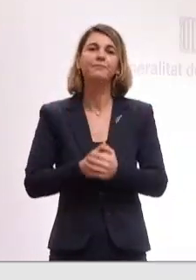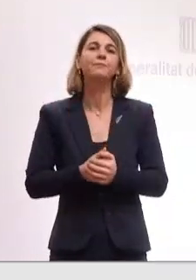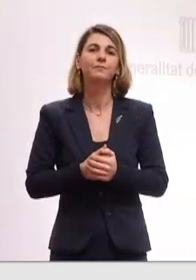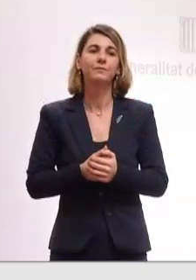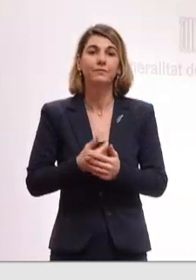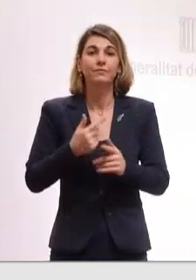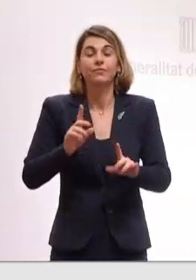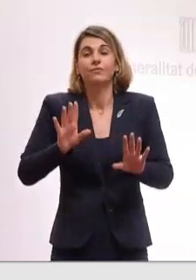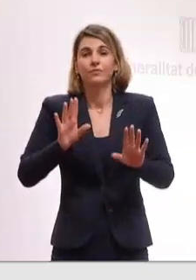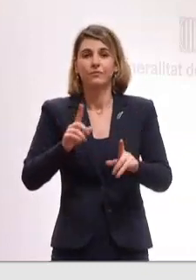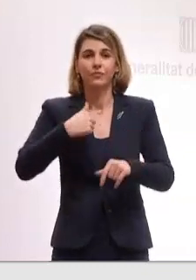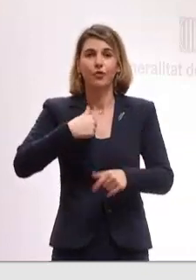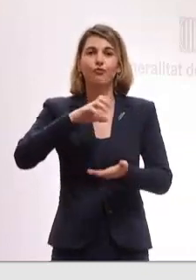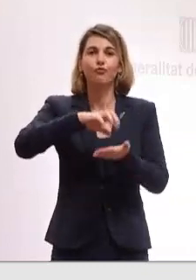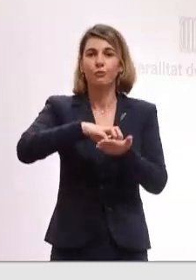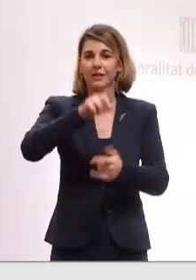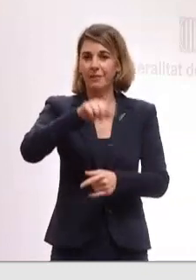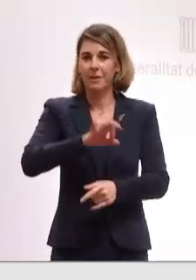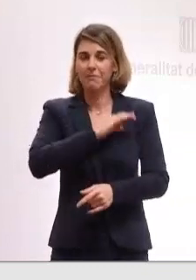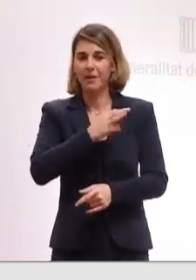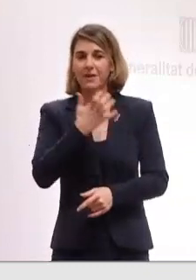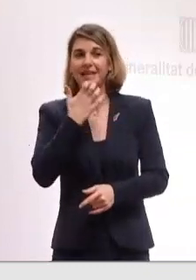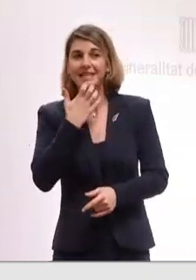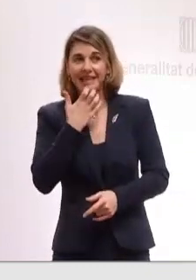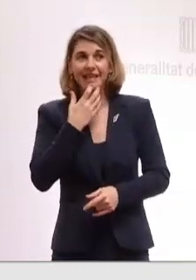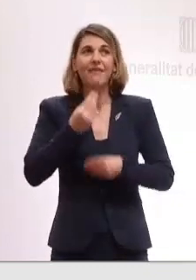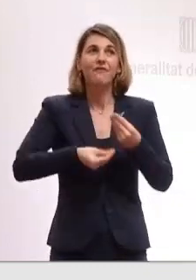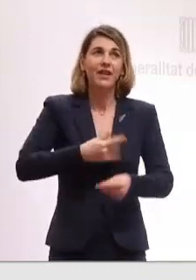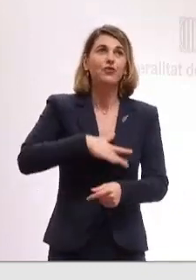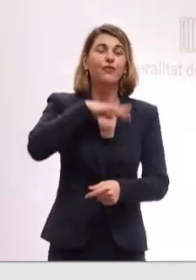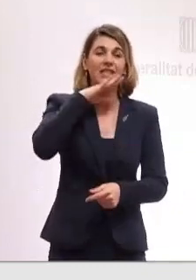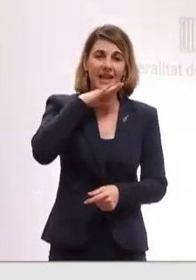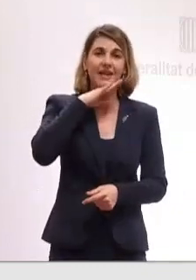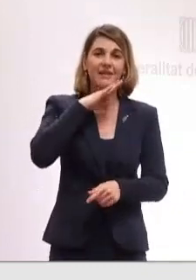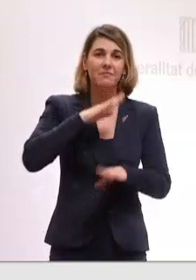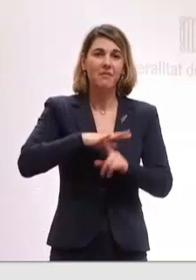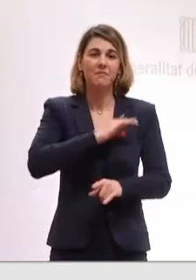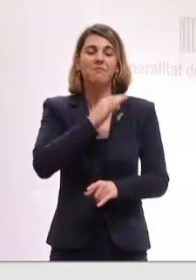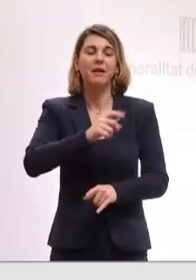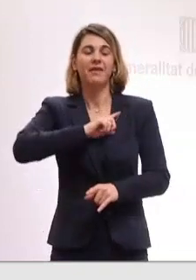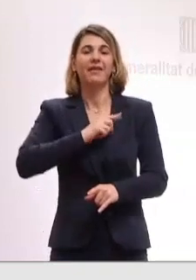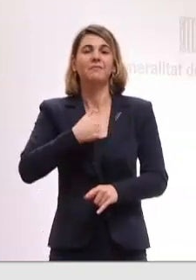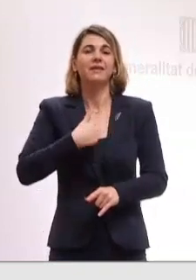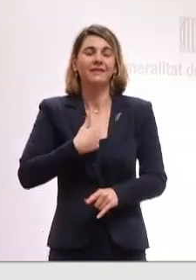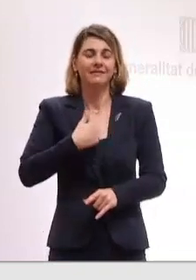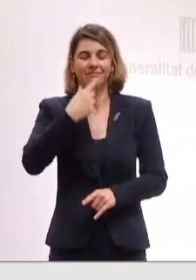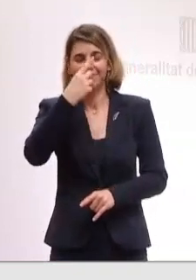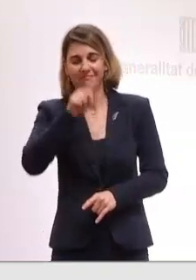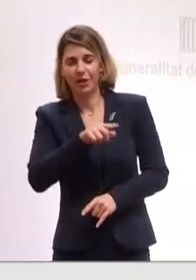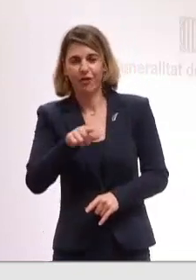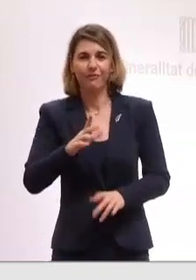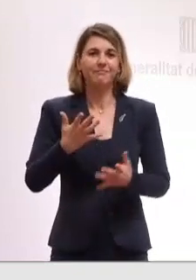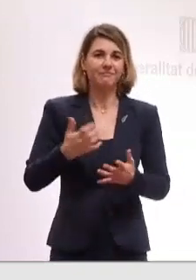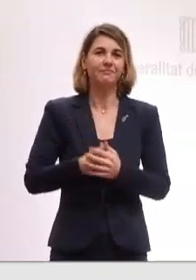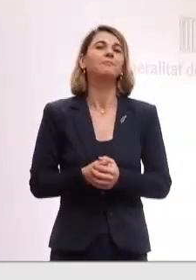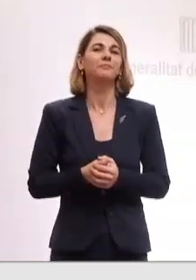dubtes que tots els premiats solen tenir si hem fet suficientment per mereixer la distinció.